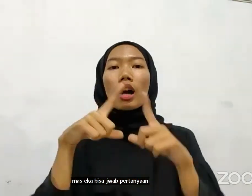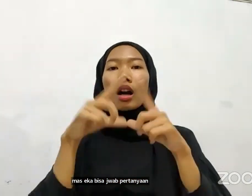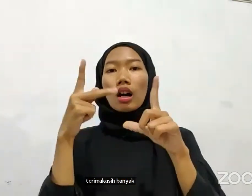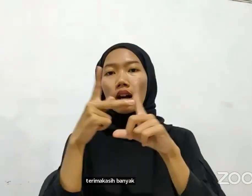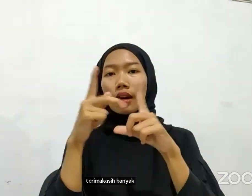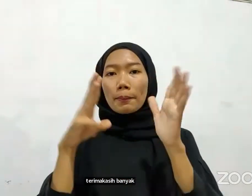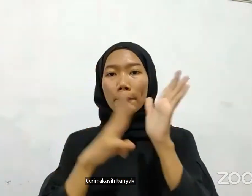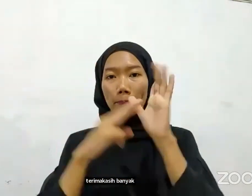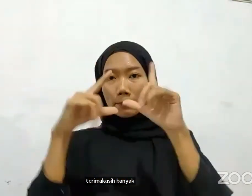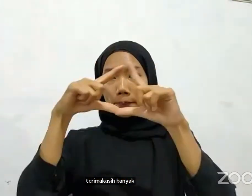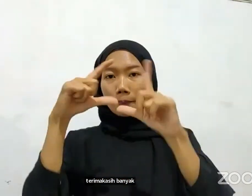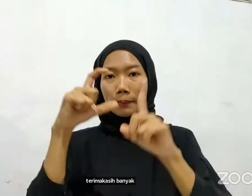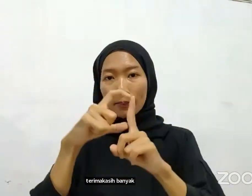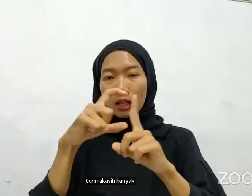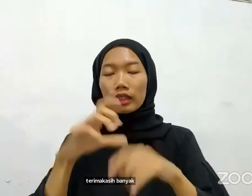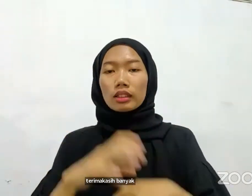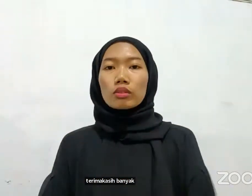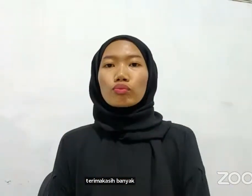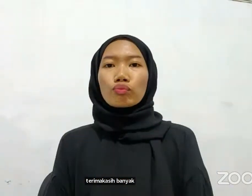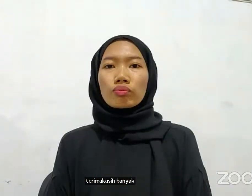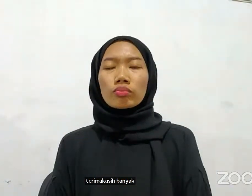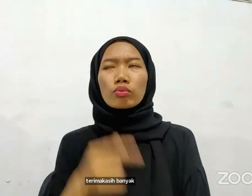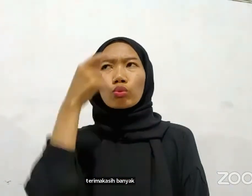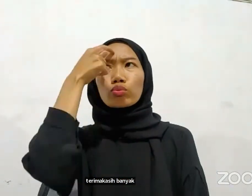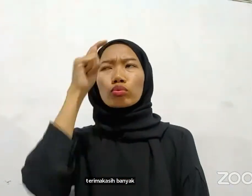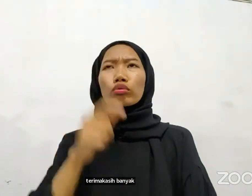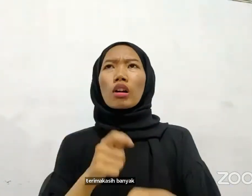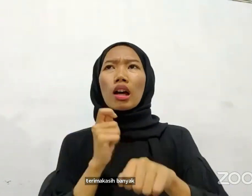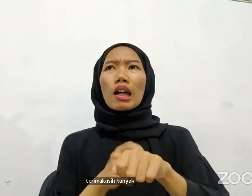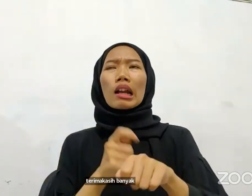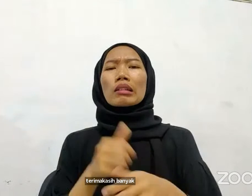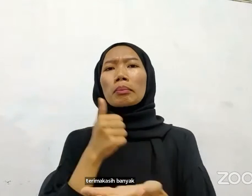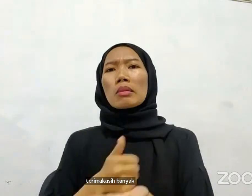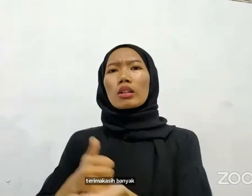Untuk alat bantu ini memang menjadi salah